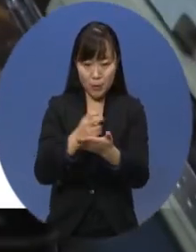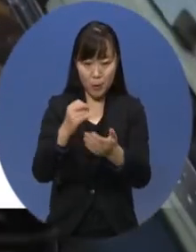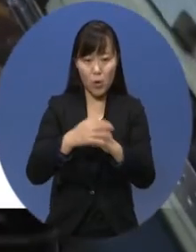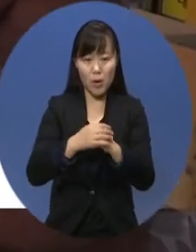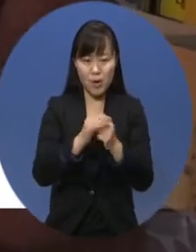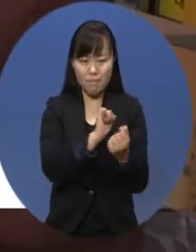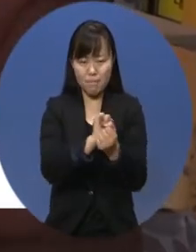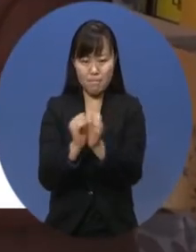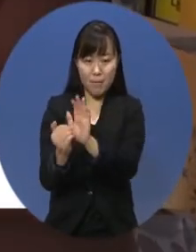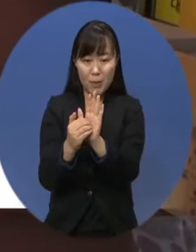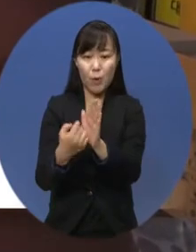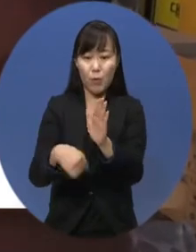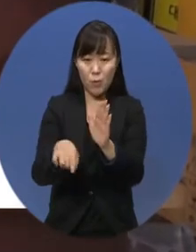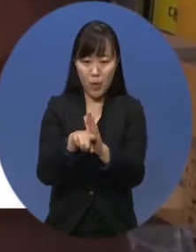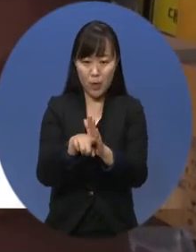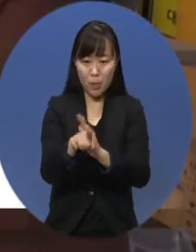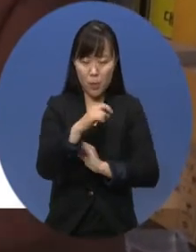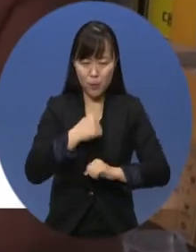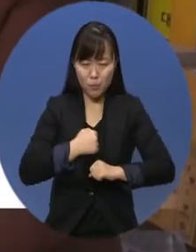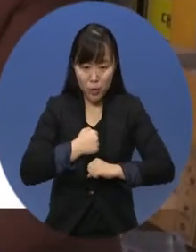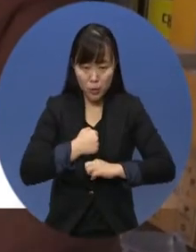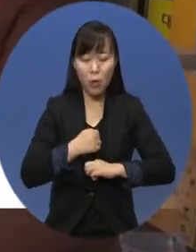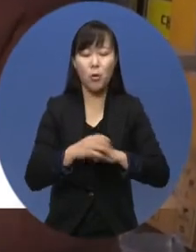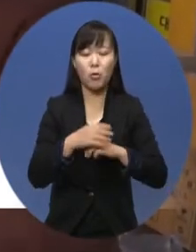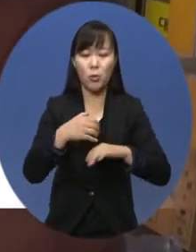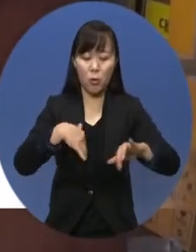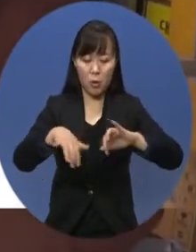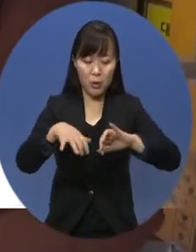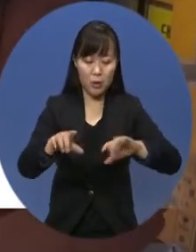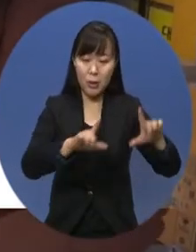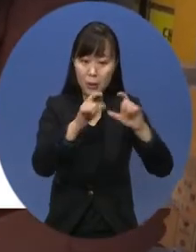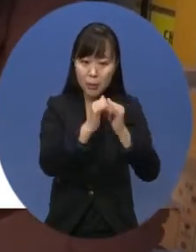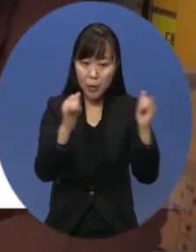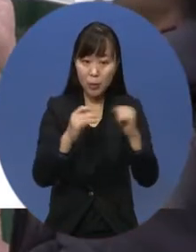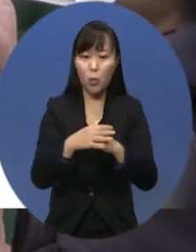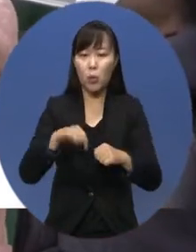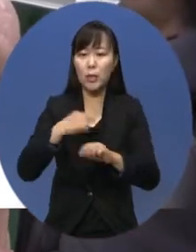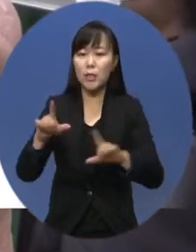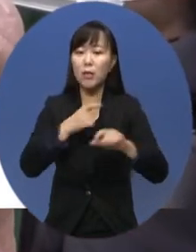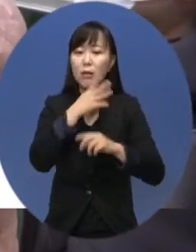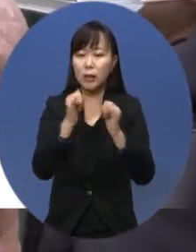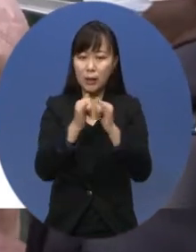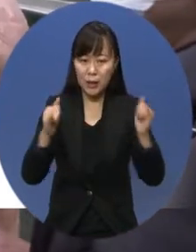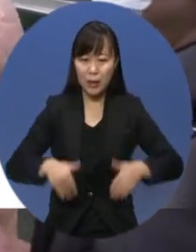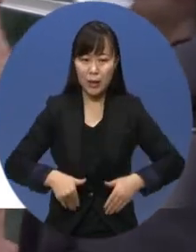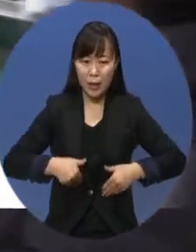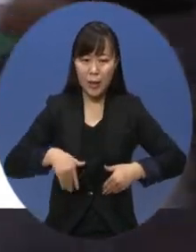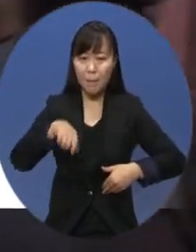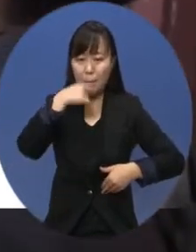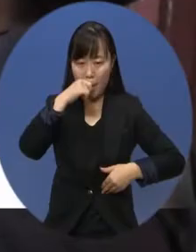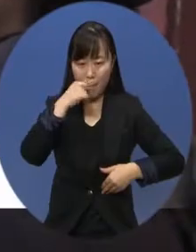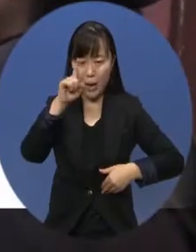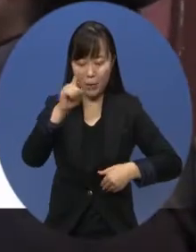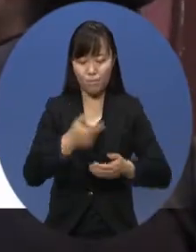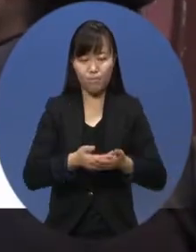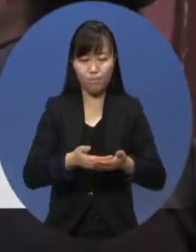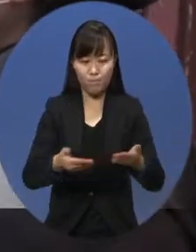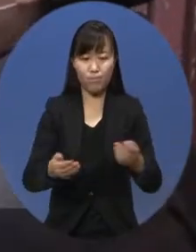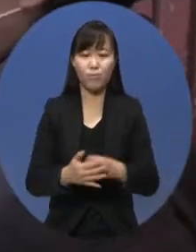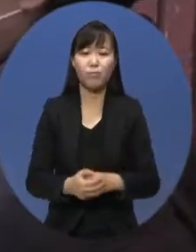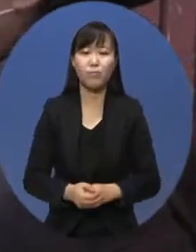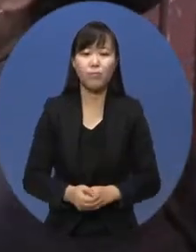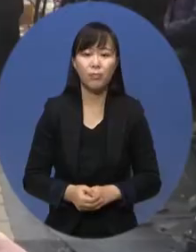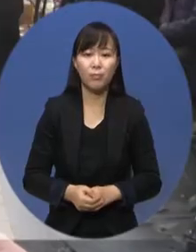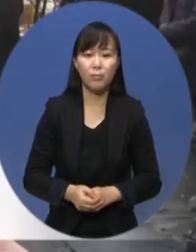위해 방역수칙을 준수해가며 노숙인들과 독거노인들에게 따뜻한 한 끼 식사를 제공하기도